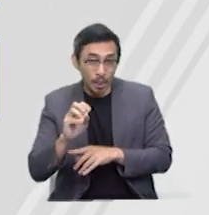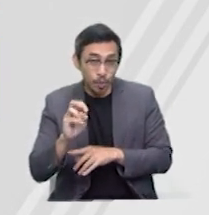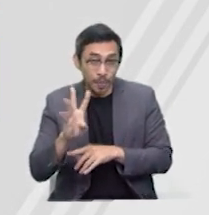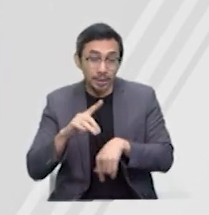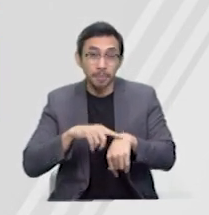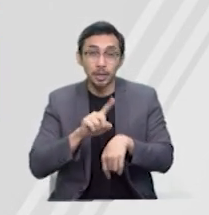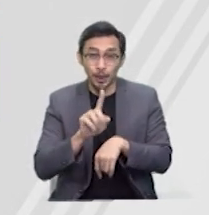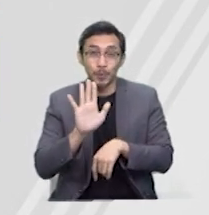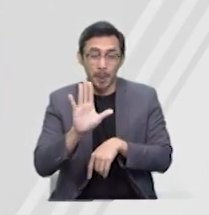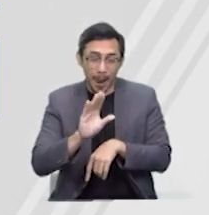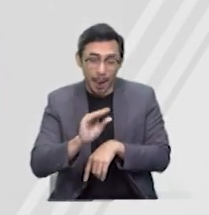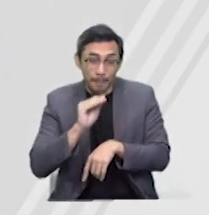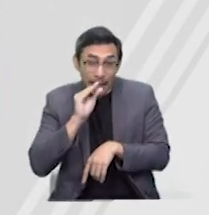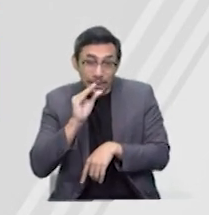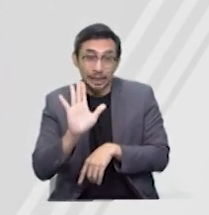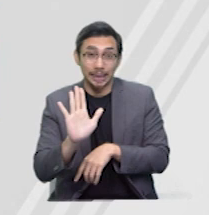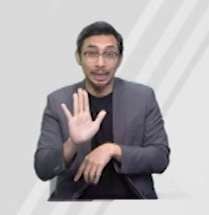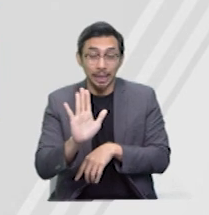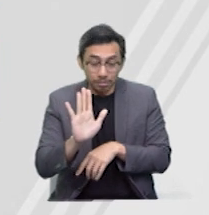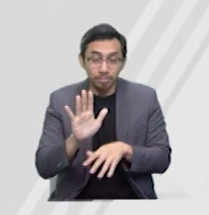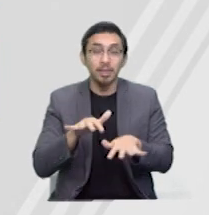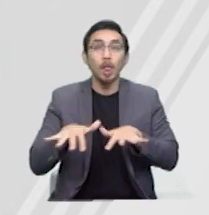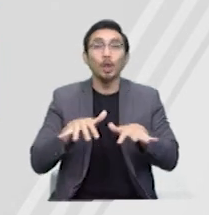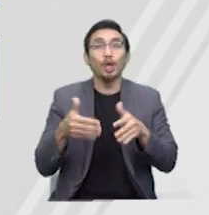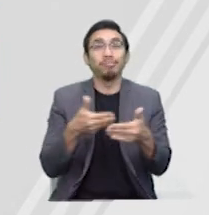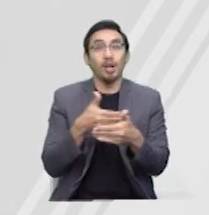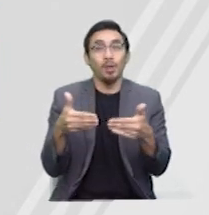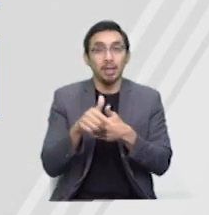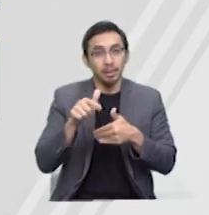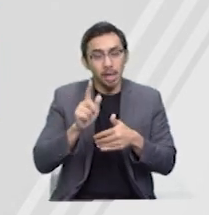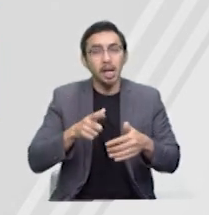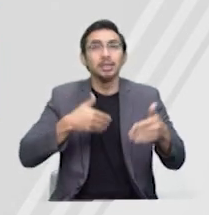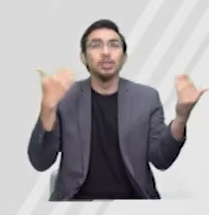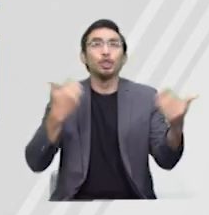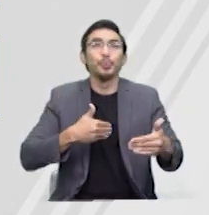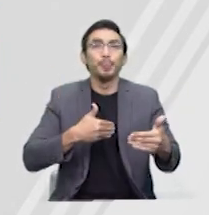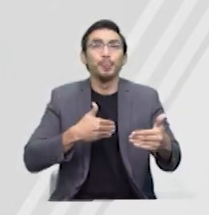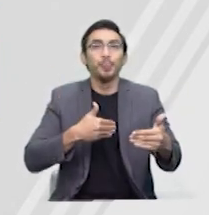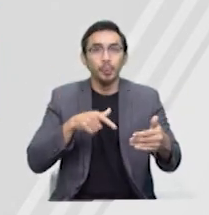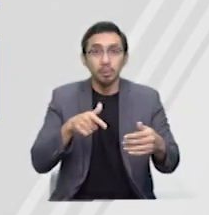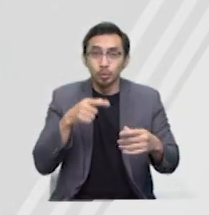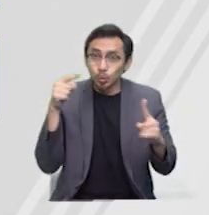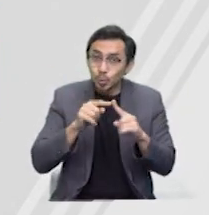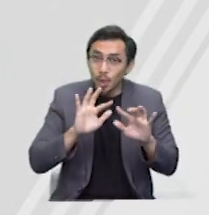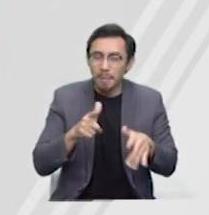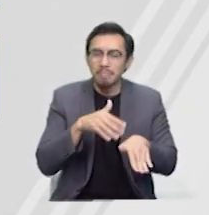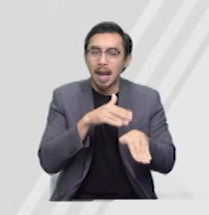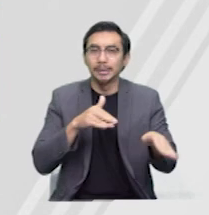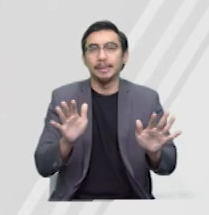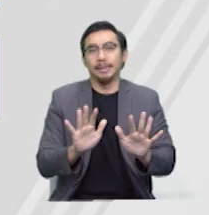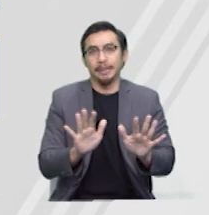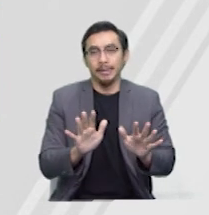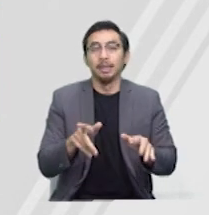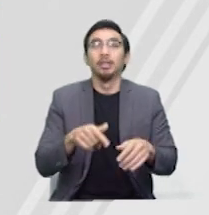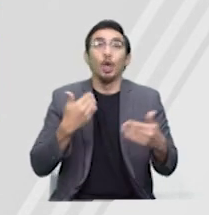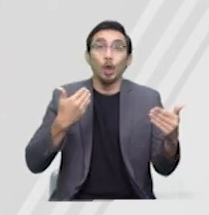pukul 01.00 dini hari nanti atau waktu Indonesia Barat. Rekayasa lalu lintas dan penutupan jalur diberlakukan untuk mencegah